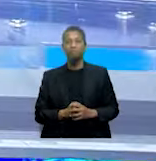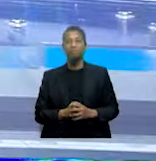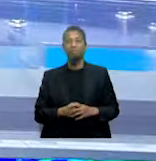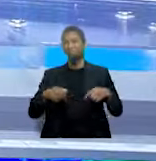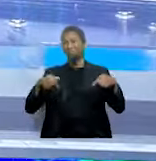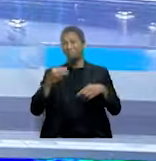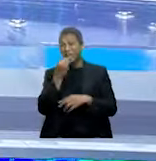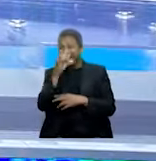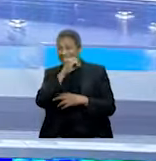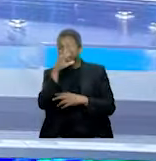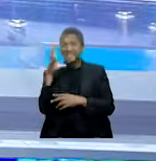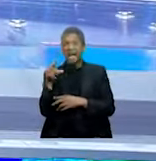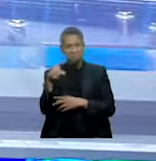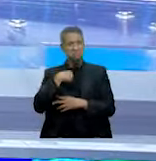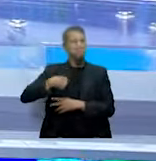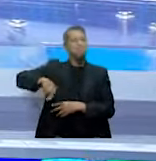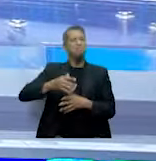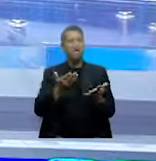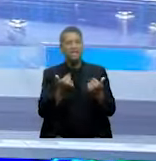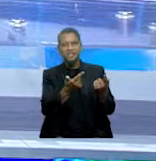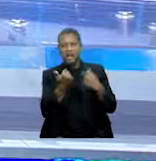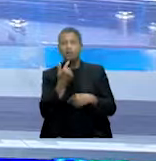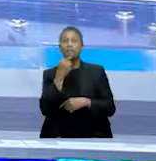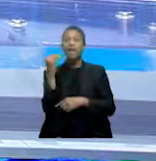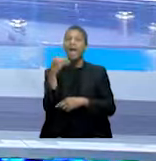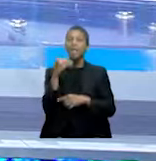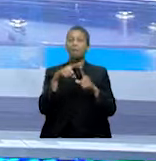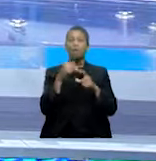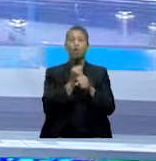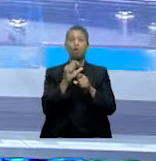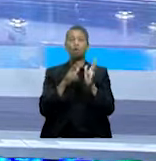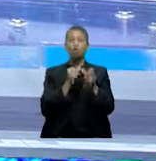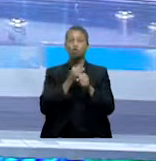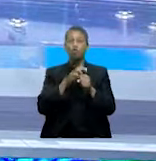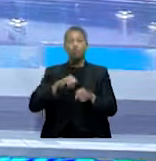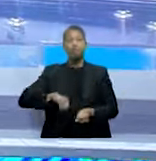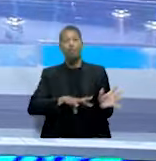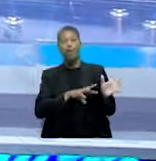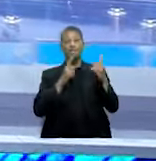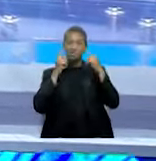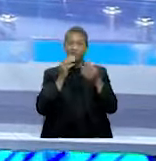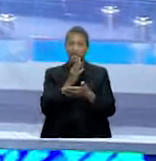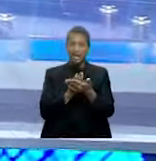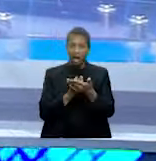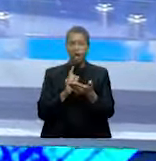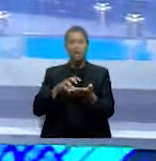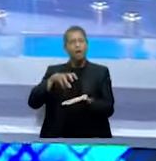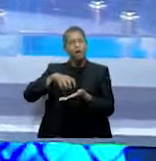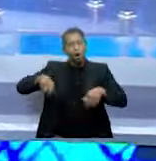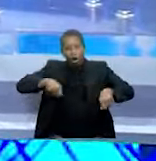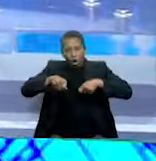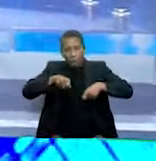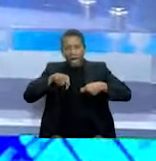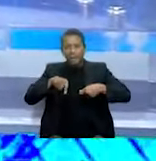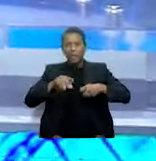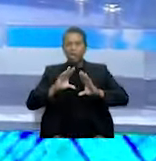Makan siang kali ini kami ajak Anda untuk menikmati lezatnya ayam gongso kemebul di Boyolali, Jawa Tengah. Disajikan di hot plate, tidak hanya lebih